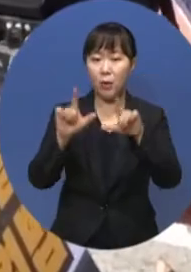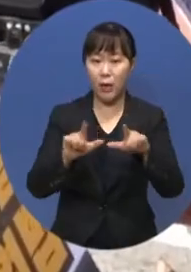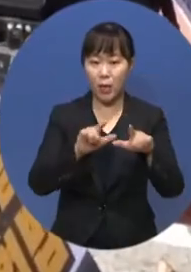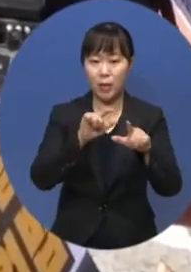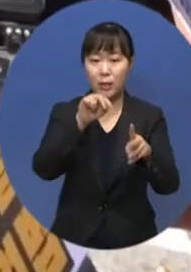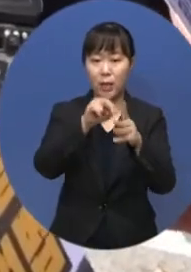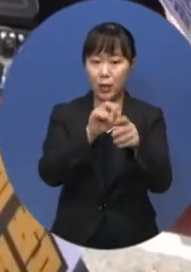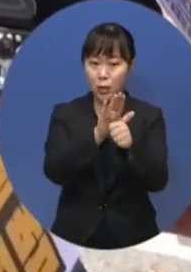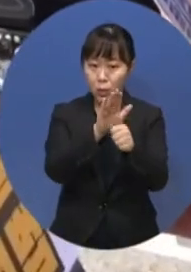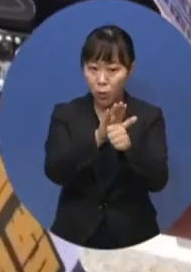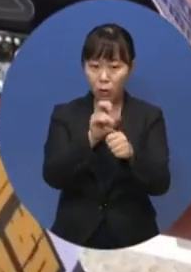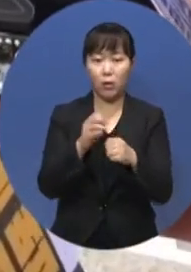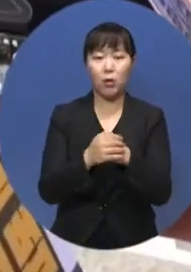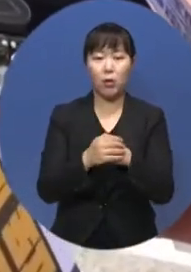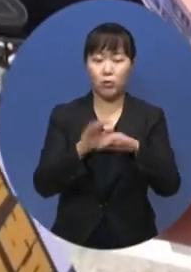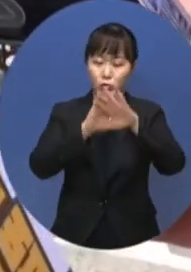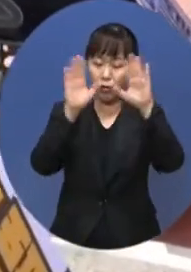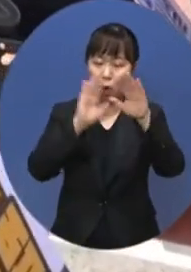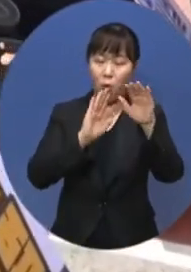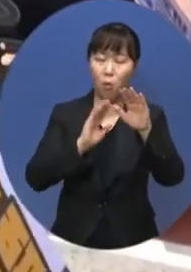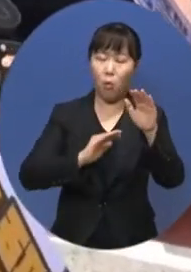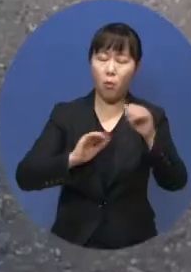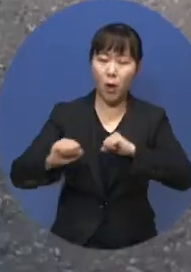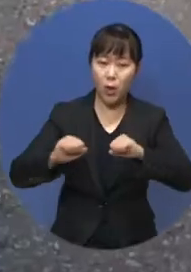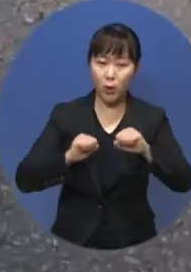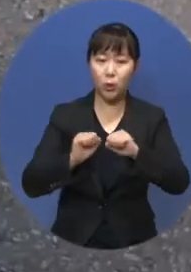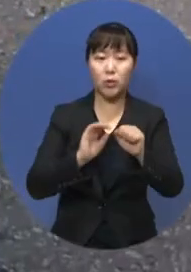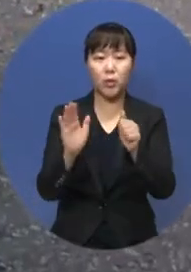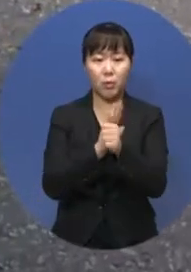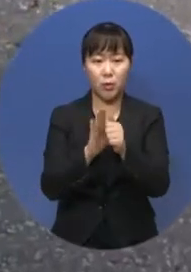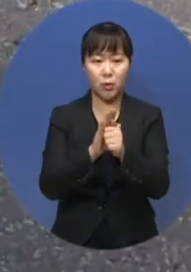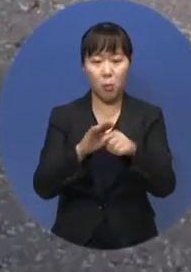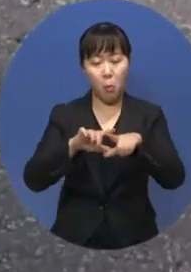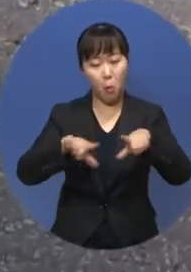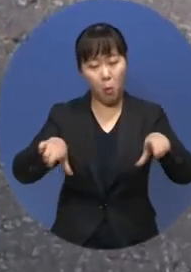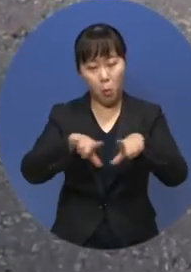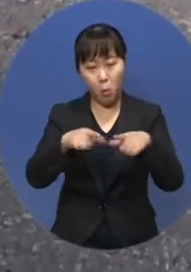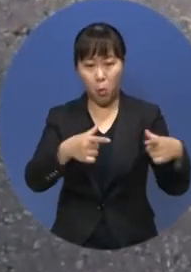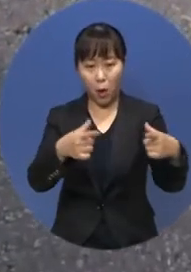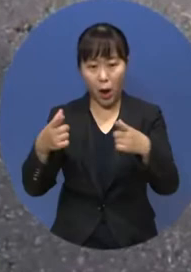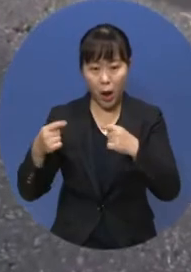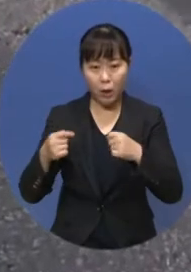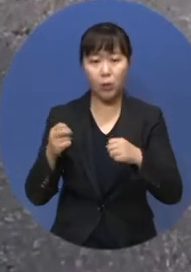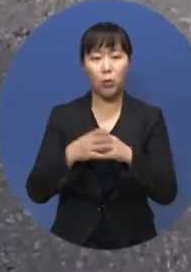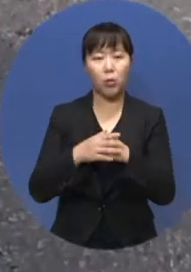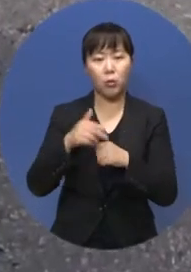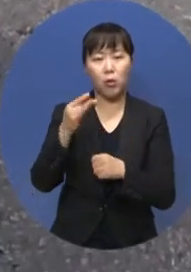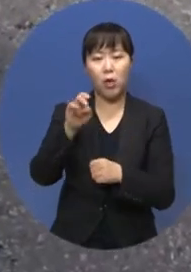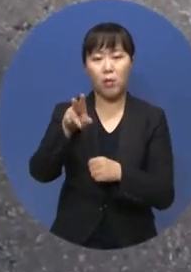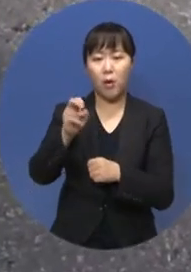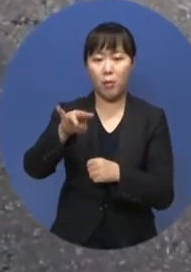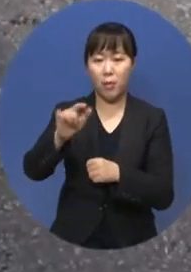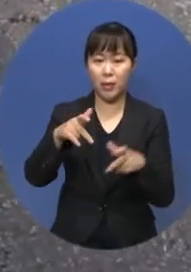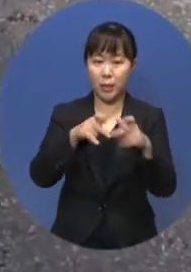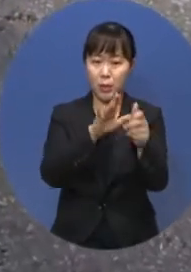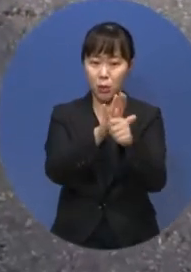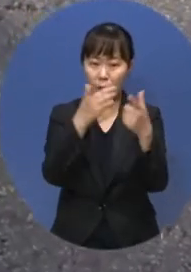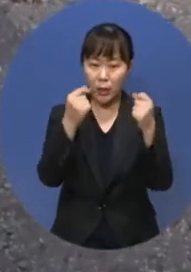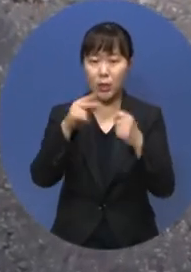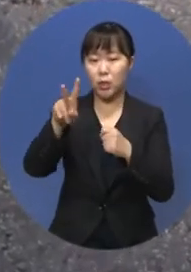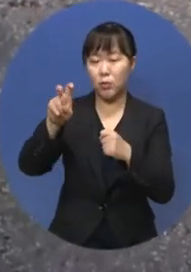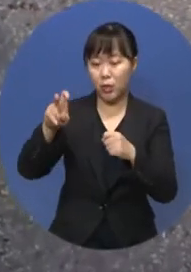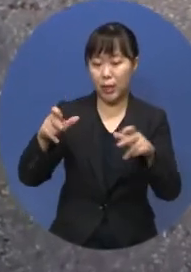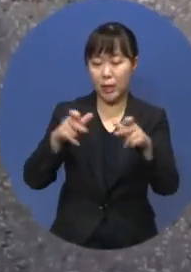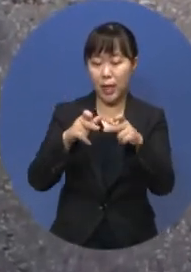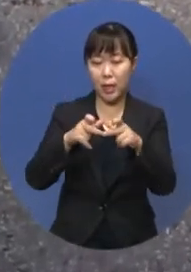중증장애인자립생활센터 지원, 주간활동서비스의 보편적 시행, 뇌병변 장애인 지원 등 모두 22개 장애인